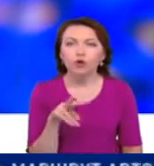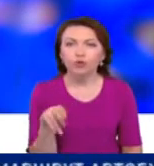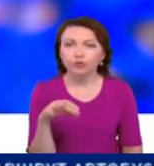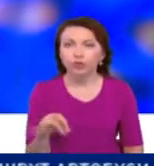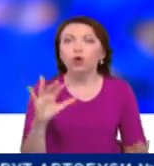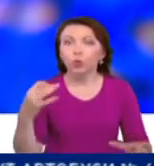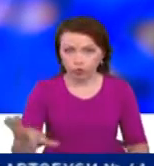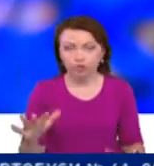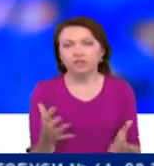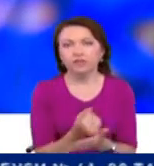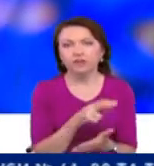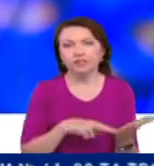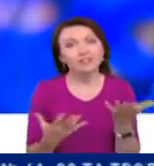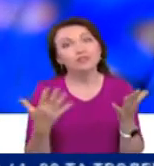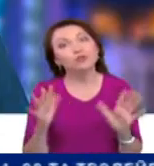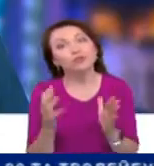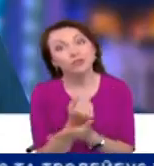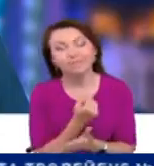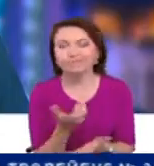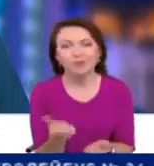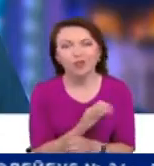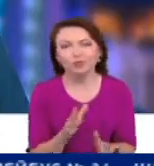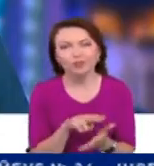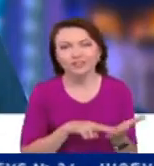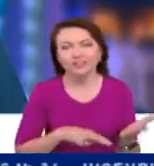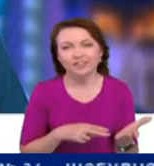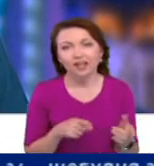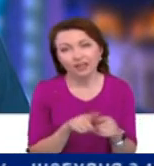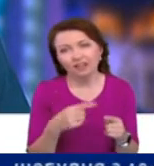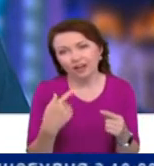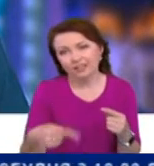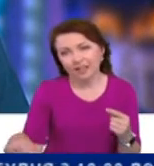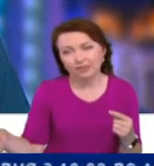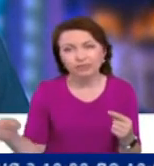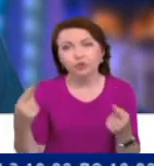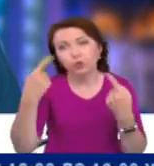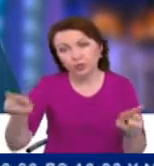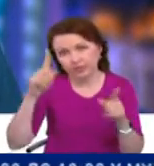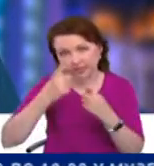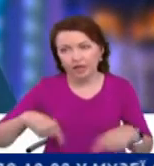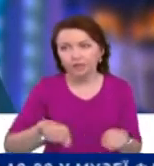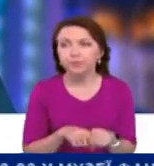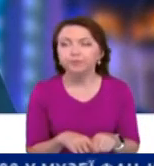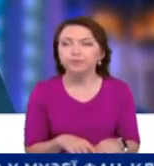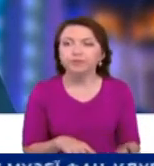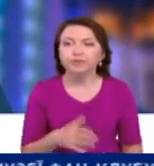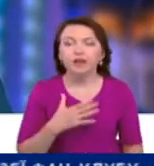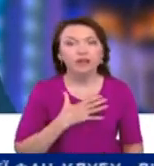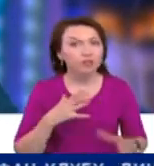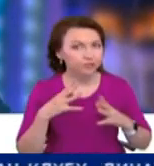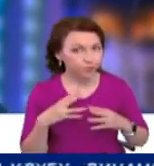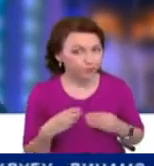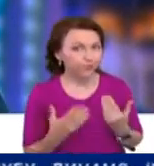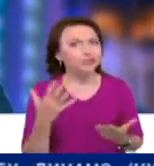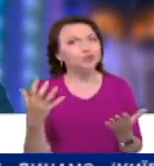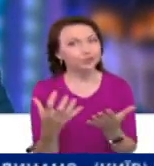завоевал лицензию. Если он выиграет, то он ее не получит. Ну, и так с остальными спортсменами других стран. Ну, принаймні, нас потішить, якщо вони